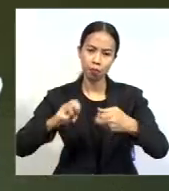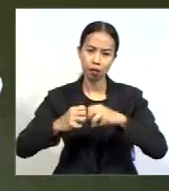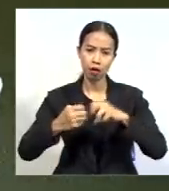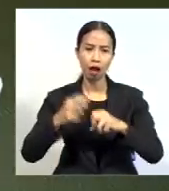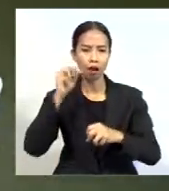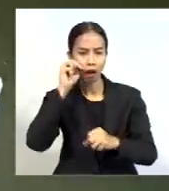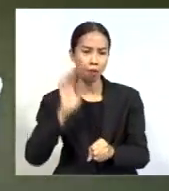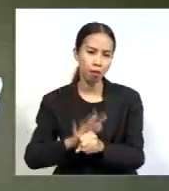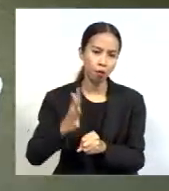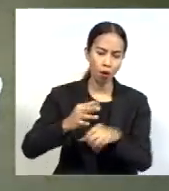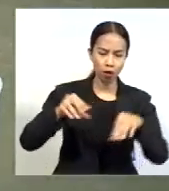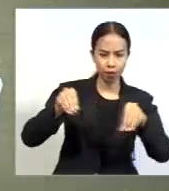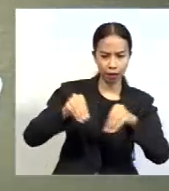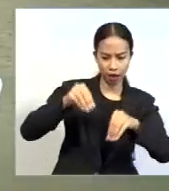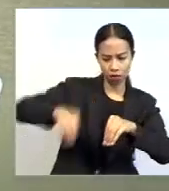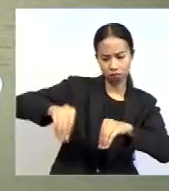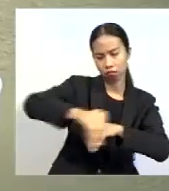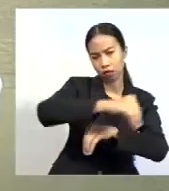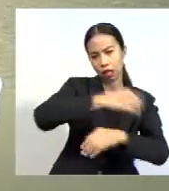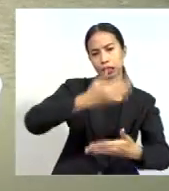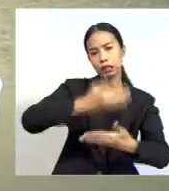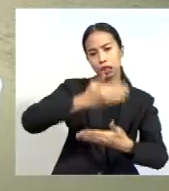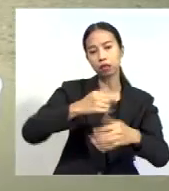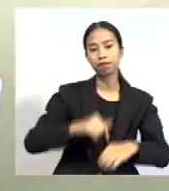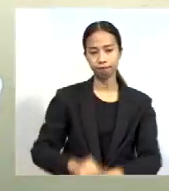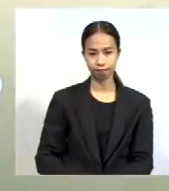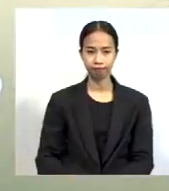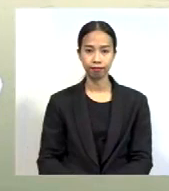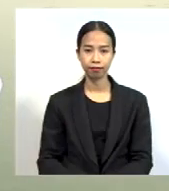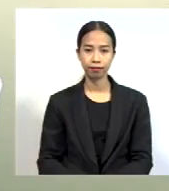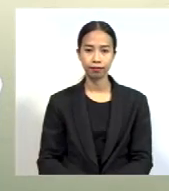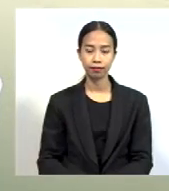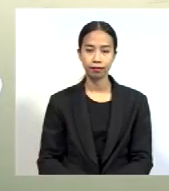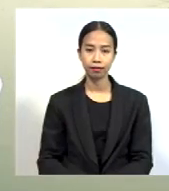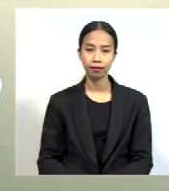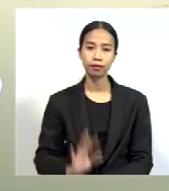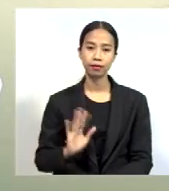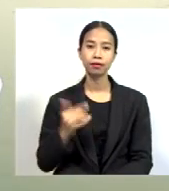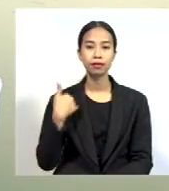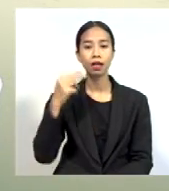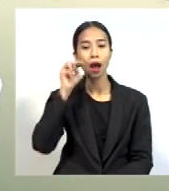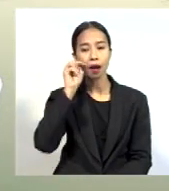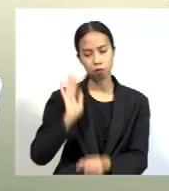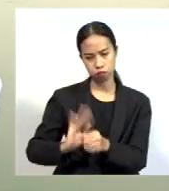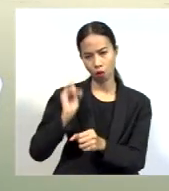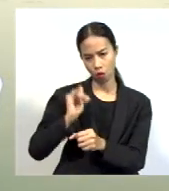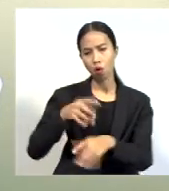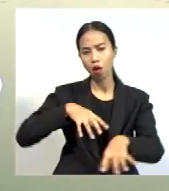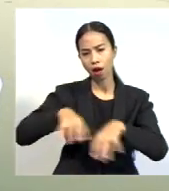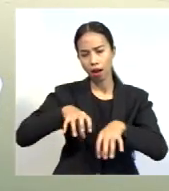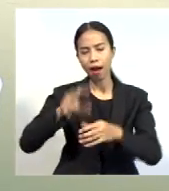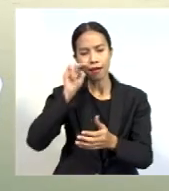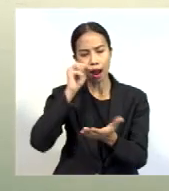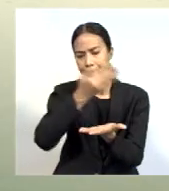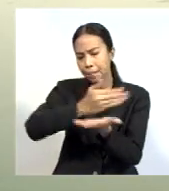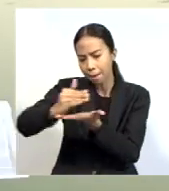าการขาดแคลนน้ำอุปโภคบริโภค นะครับก็เพียงพอที่จะจัดสรรให้ตามแผนระ